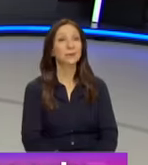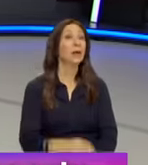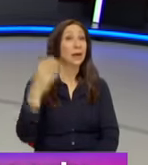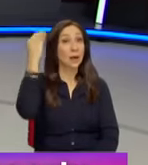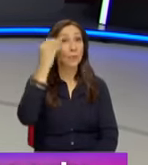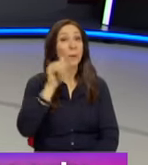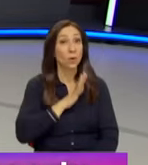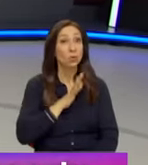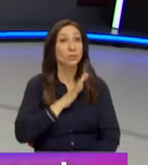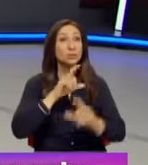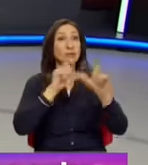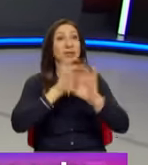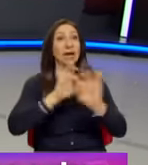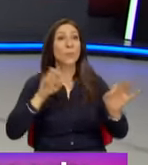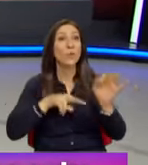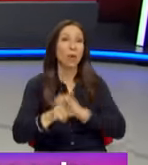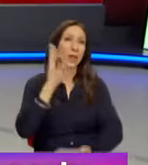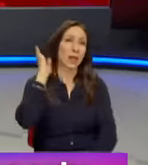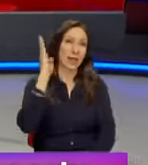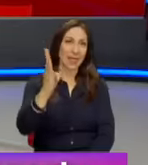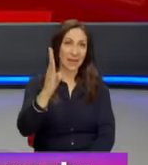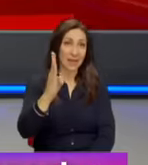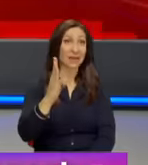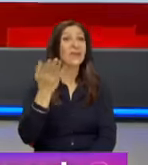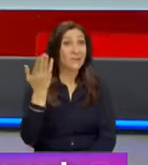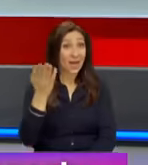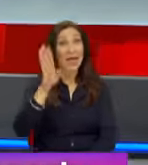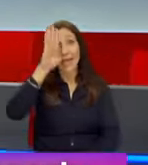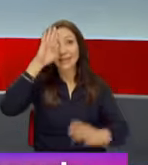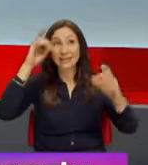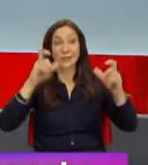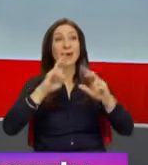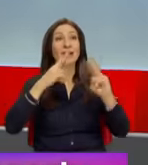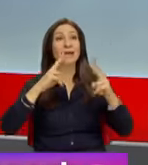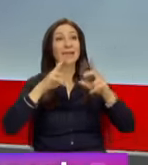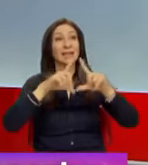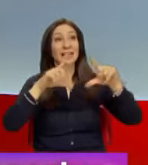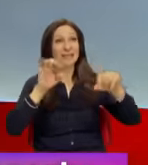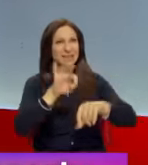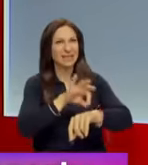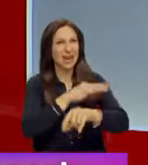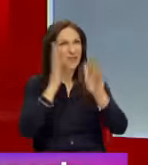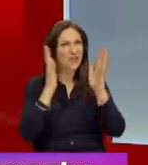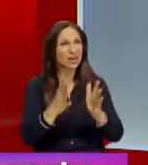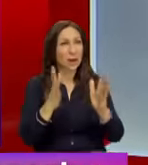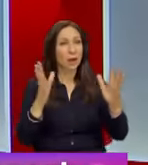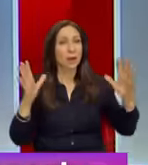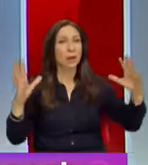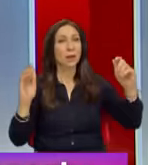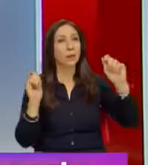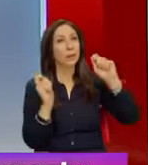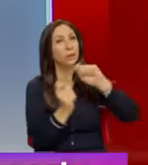Ekrem İmamoğlu'nun sloganı tam yol ileriydi ve İstanbul'un rengi sarı ağırlıktan